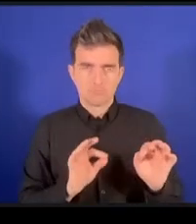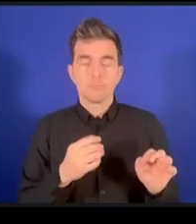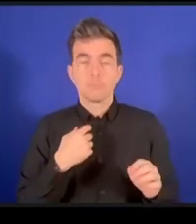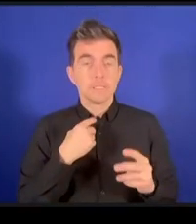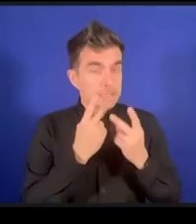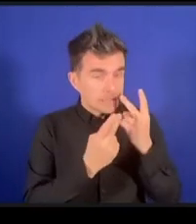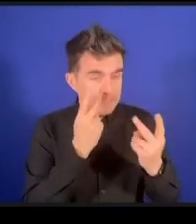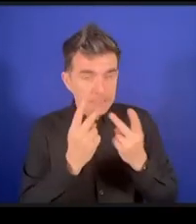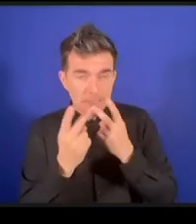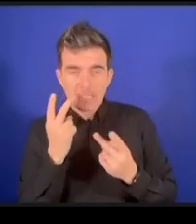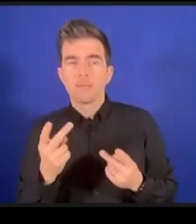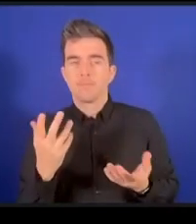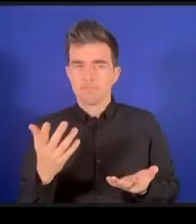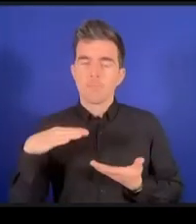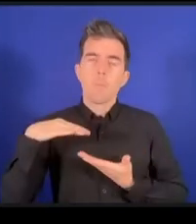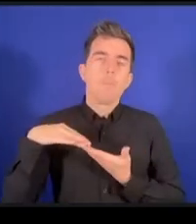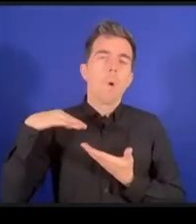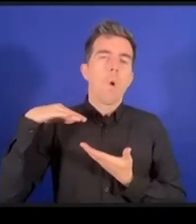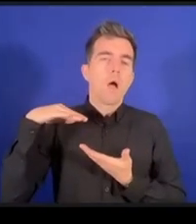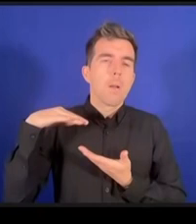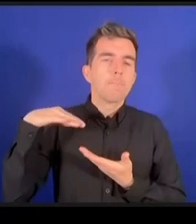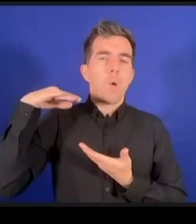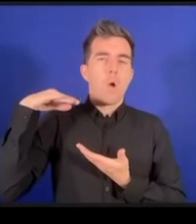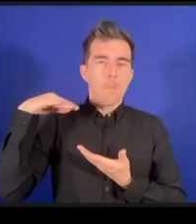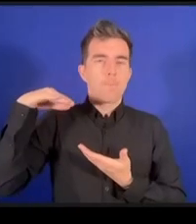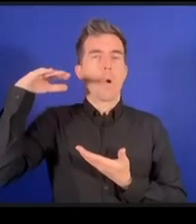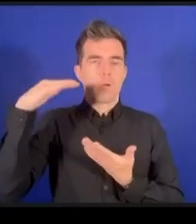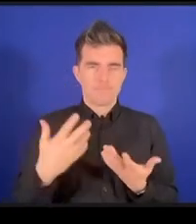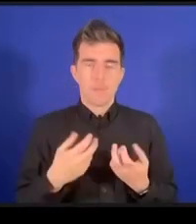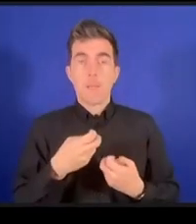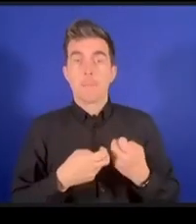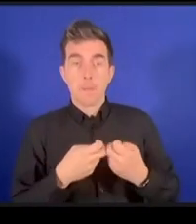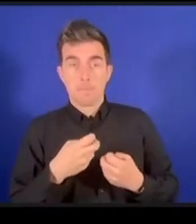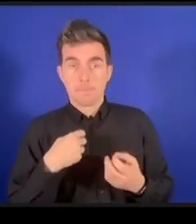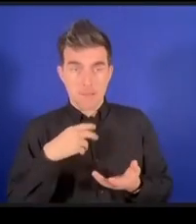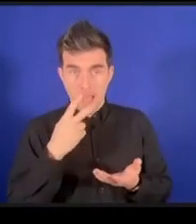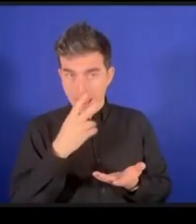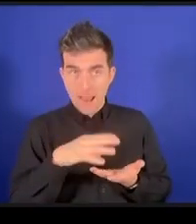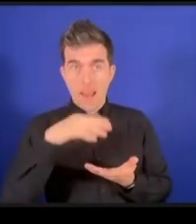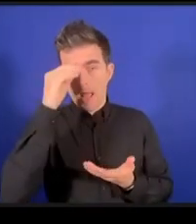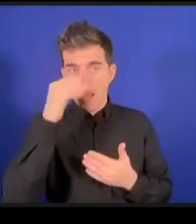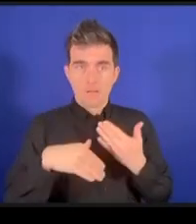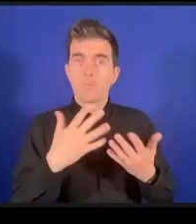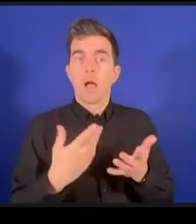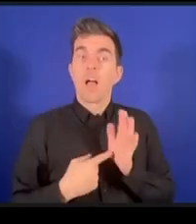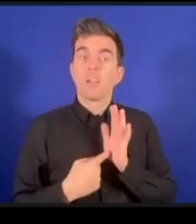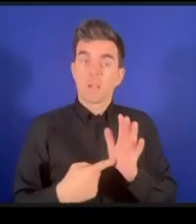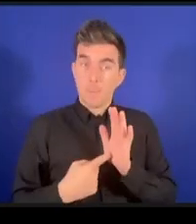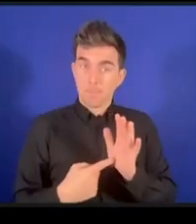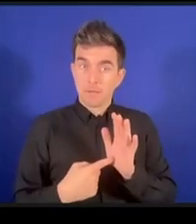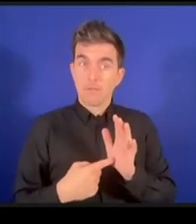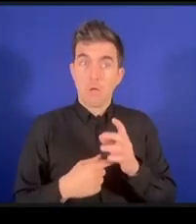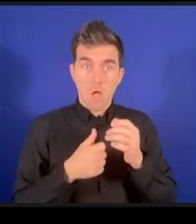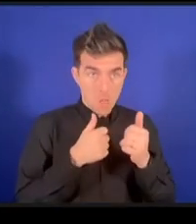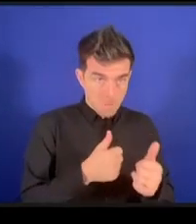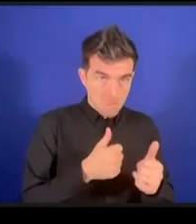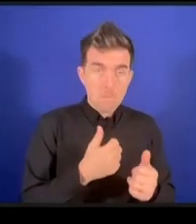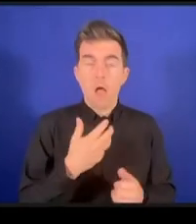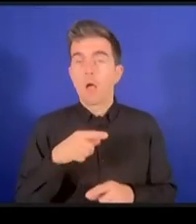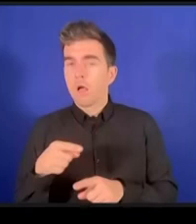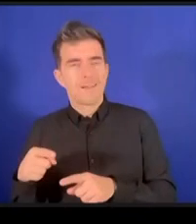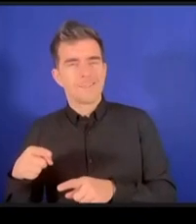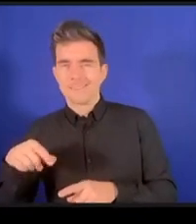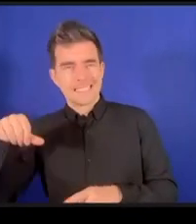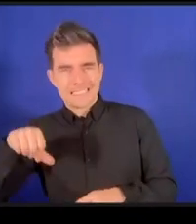узнаю об этом тем больше понимаю что есть примеры того что хорошо работает а что не работает совсем